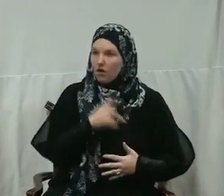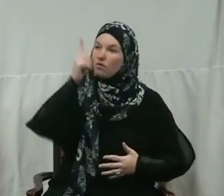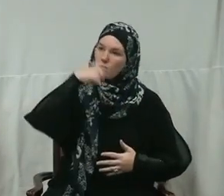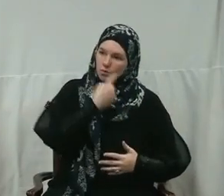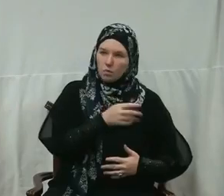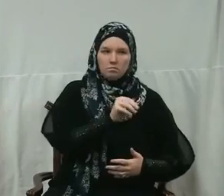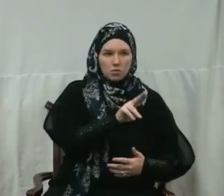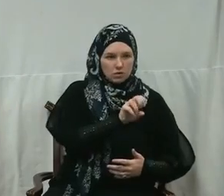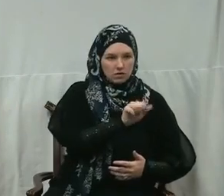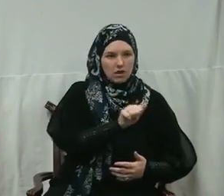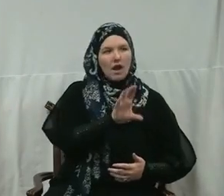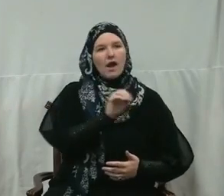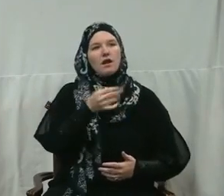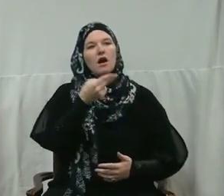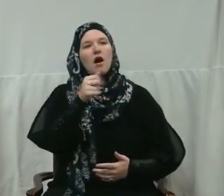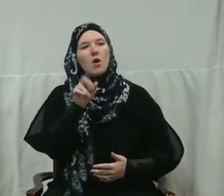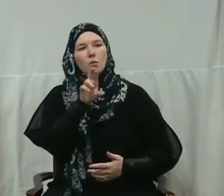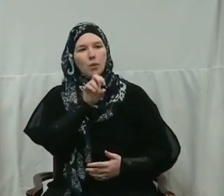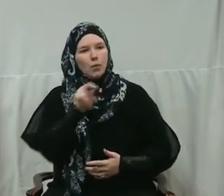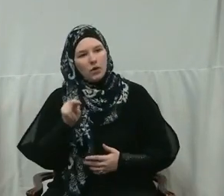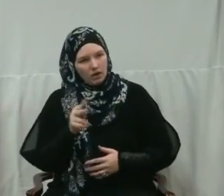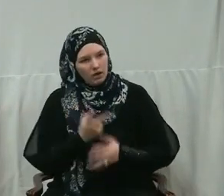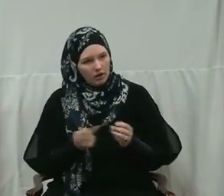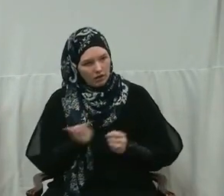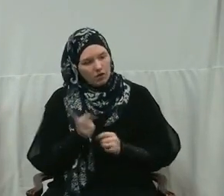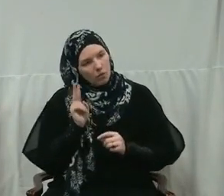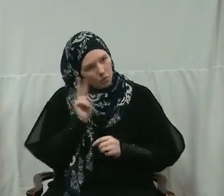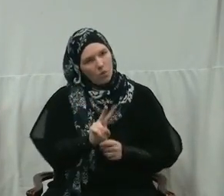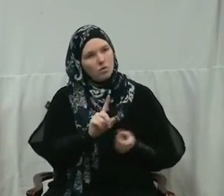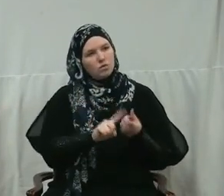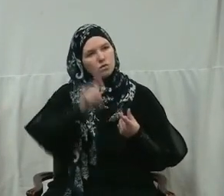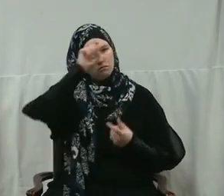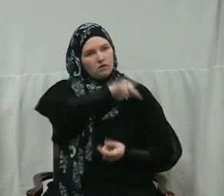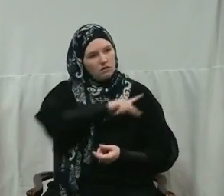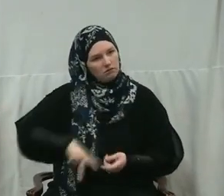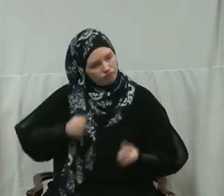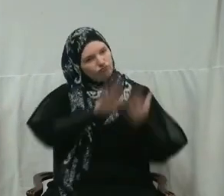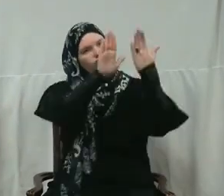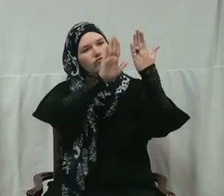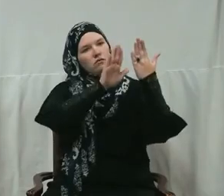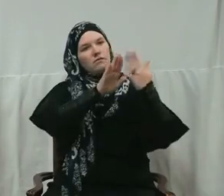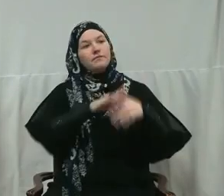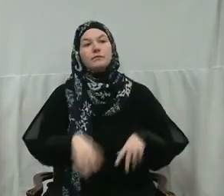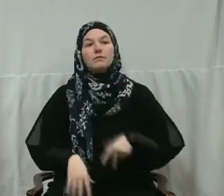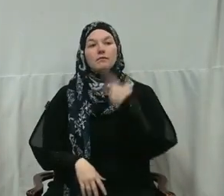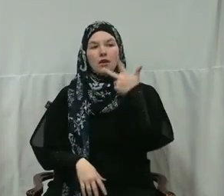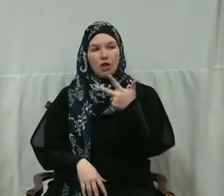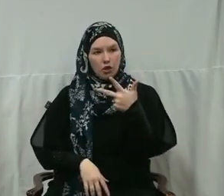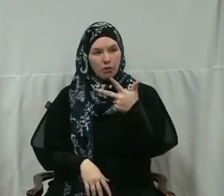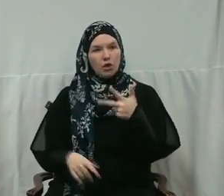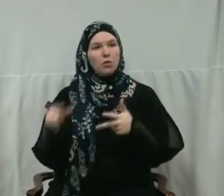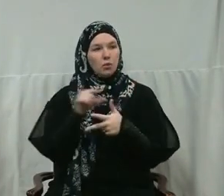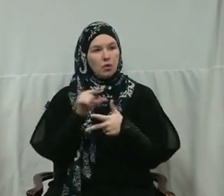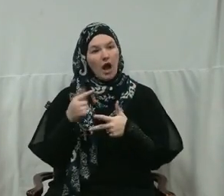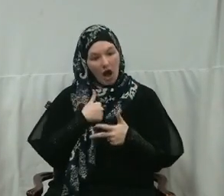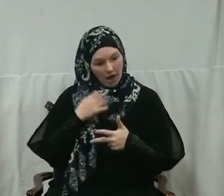تخافا إنني معكما أسمع وأرى. Three words. معكما, I